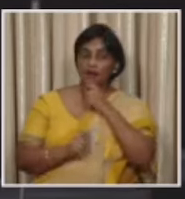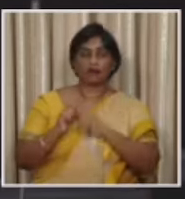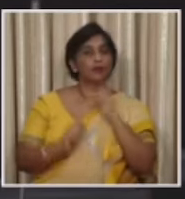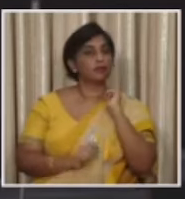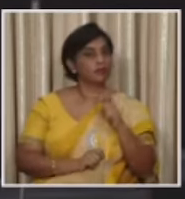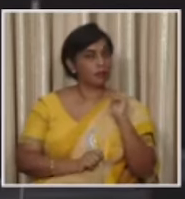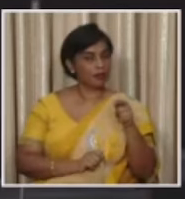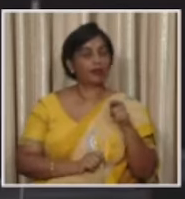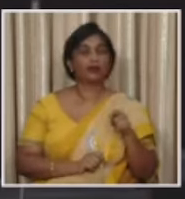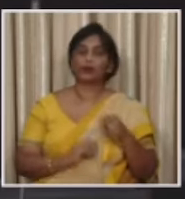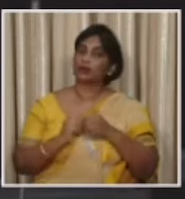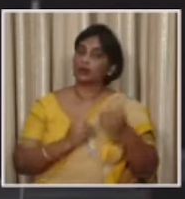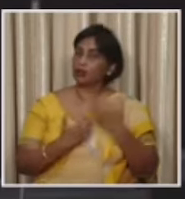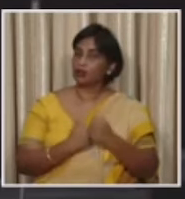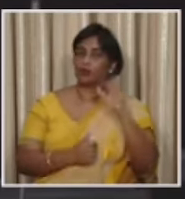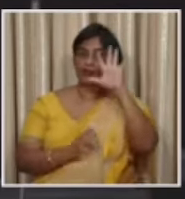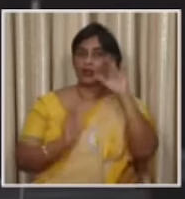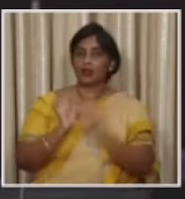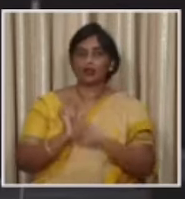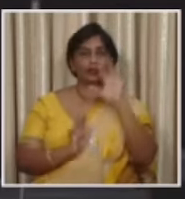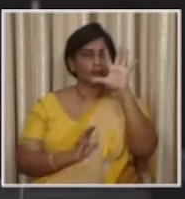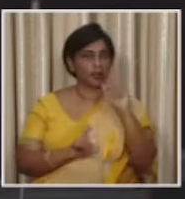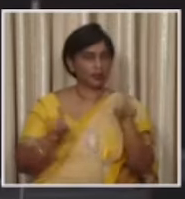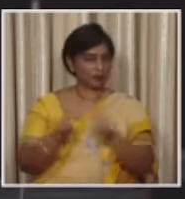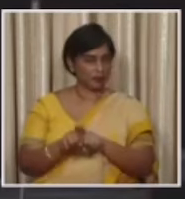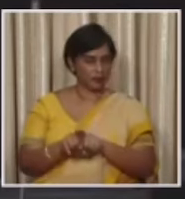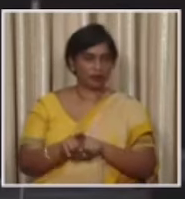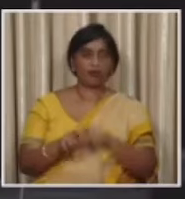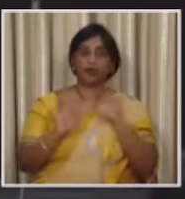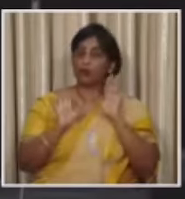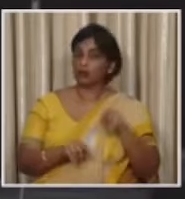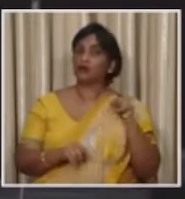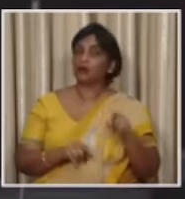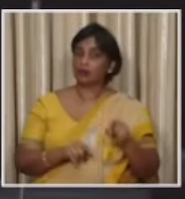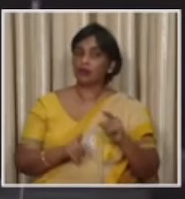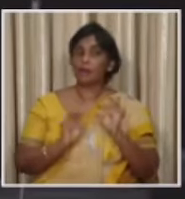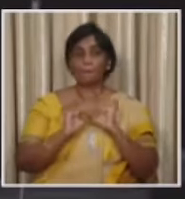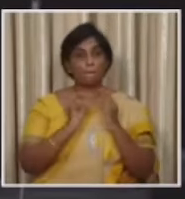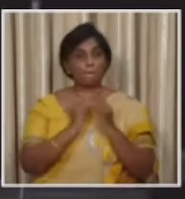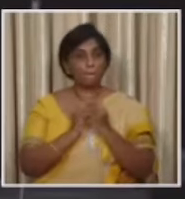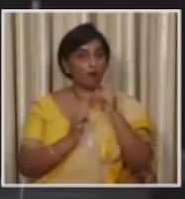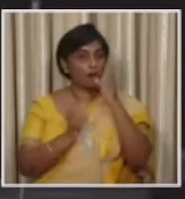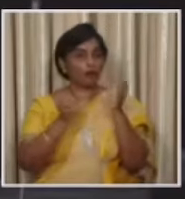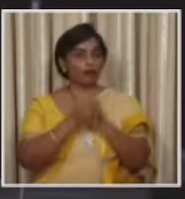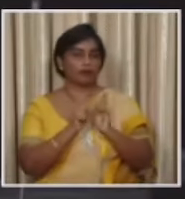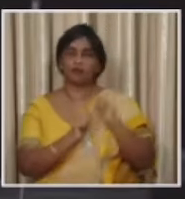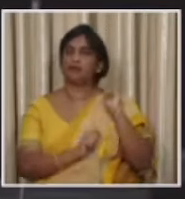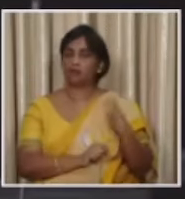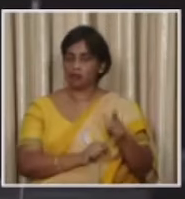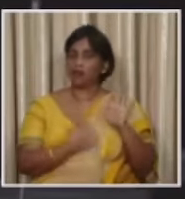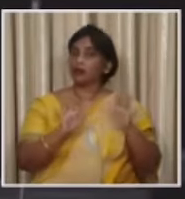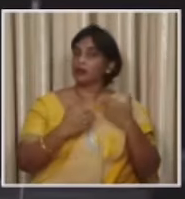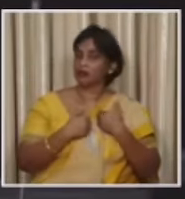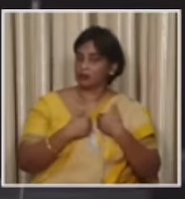ආධාරය මෙතෙක් ලැබුණේ 5,05,000 පමණයි. නමුත් ඒක පවුලක් හැටියට සලකලා තමයි දුන්නේ. හැබැයි